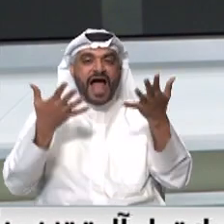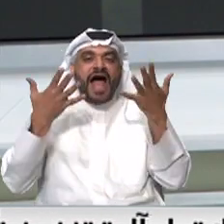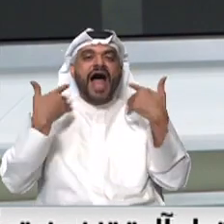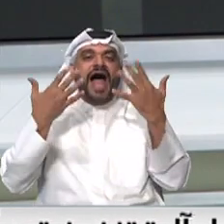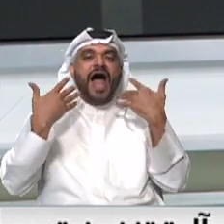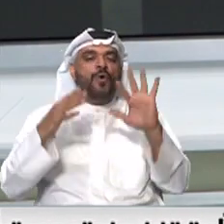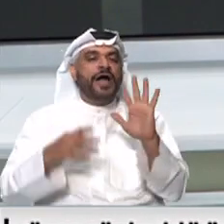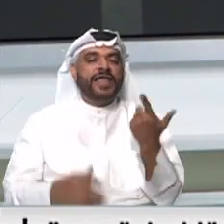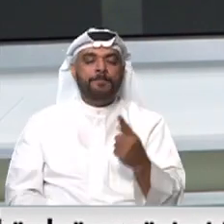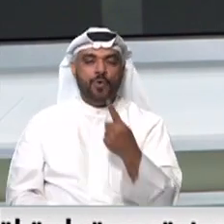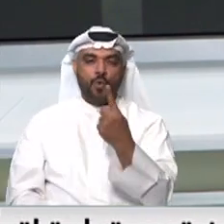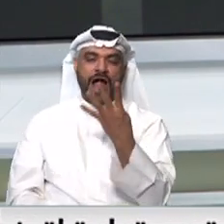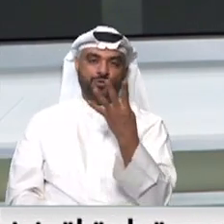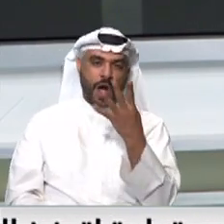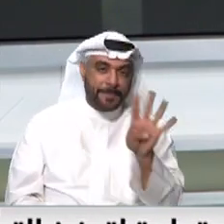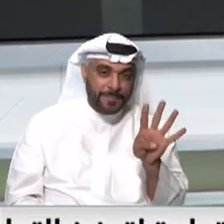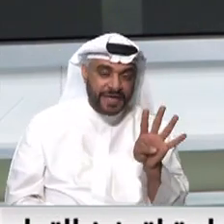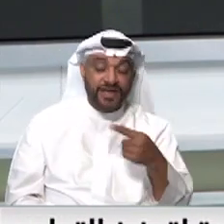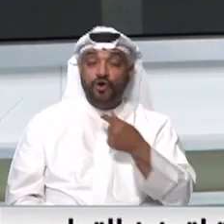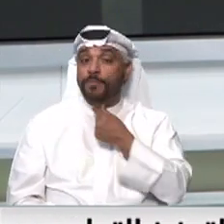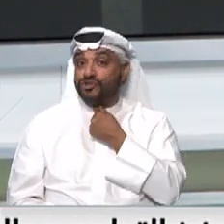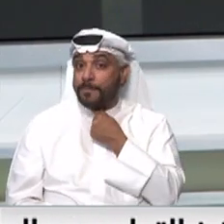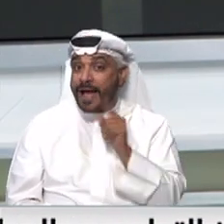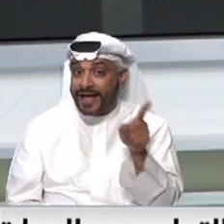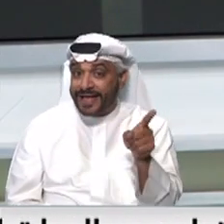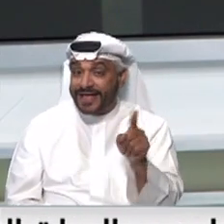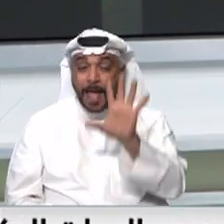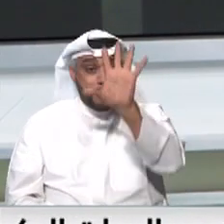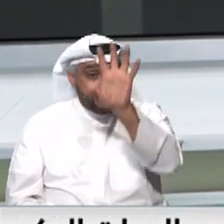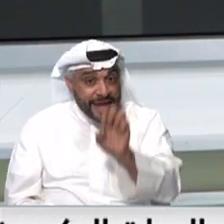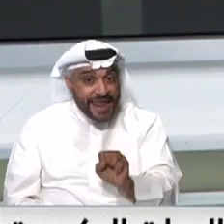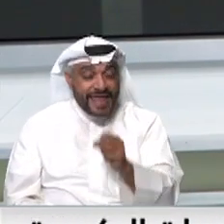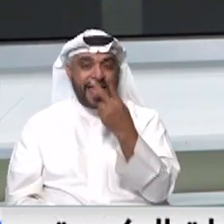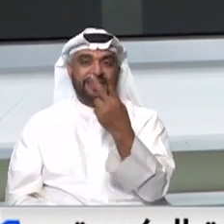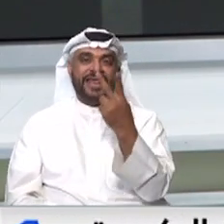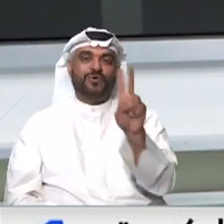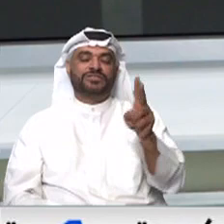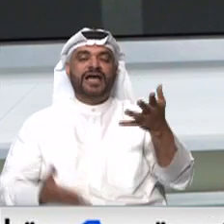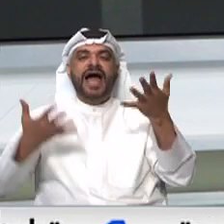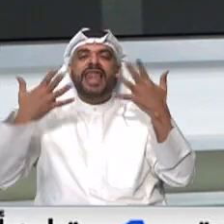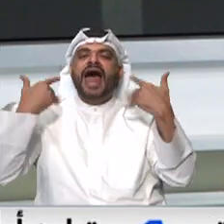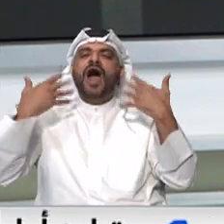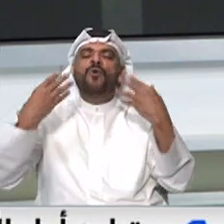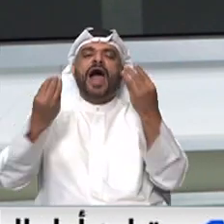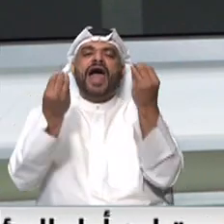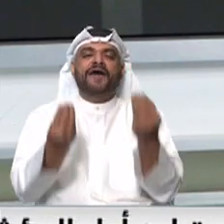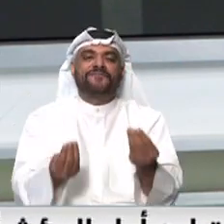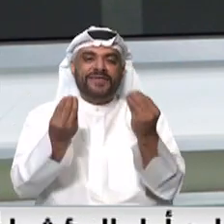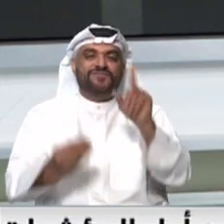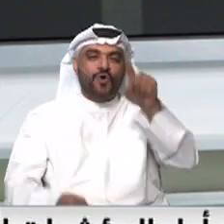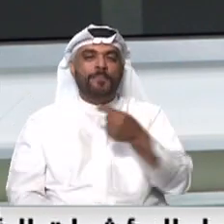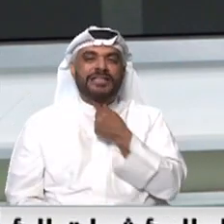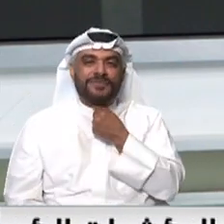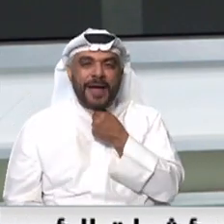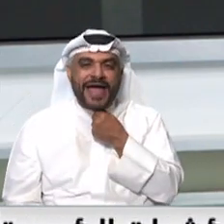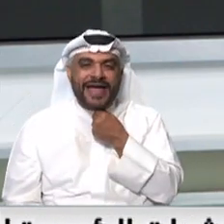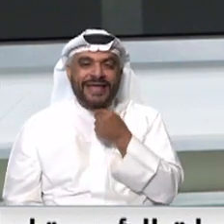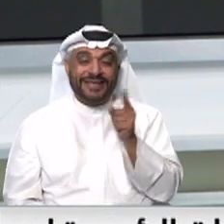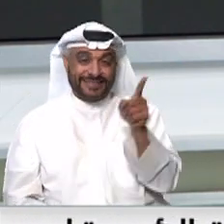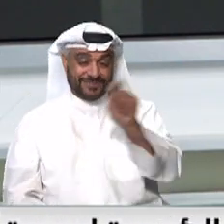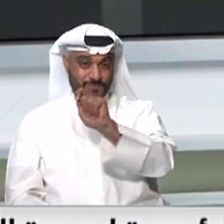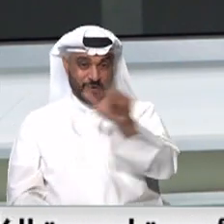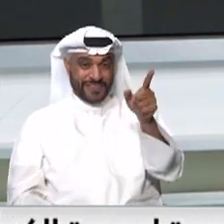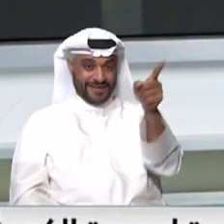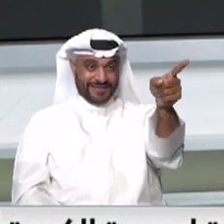الغربي 41 العظمى في يوم الجمعه والصغرى 22 والرياح راح تكون خفيفه الى معتدله من 8 الى 28 م في